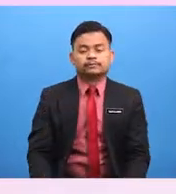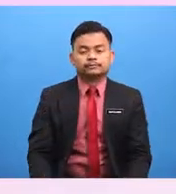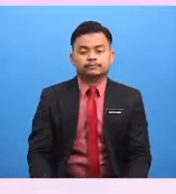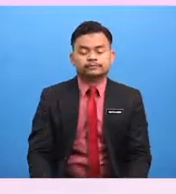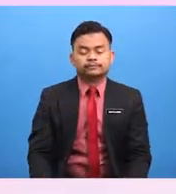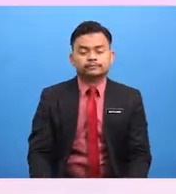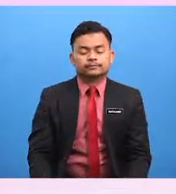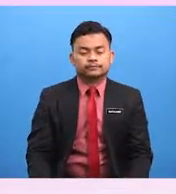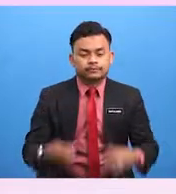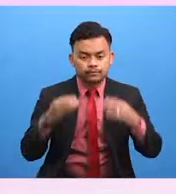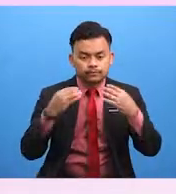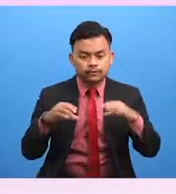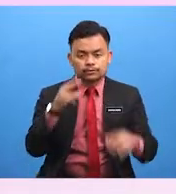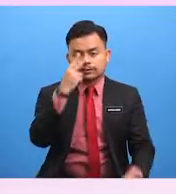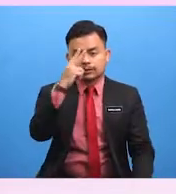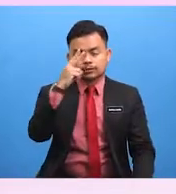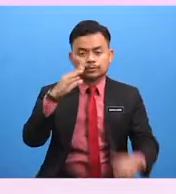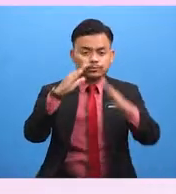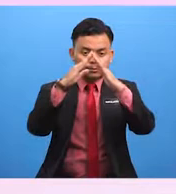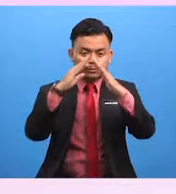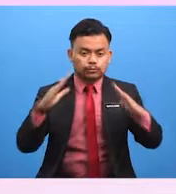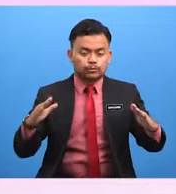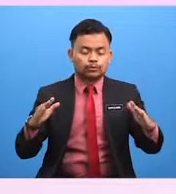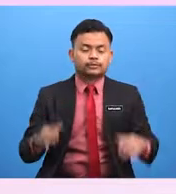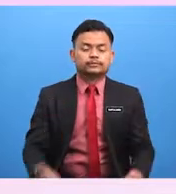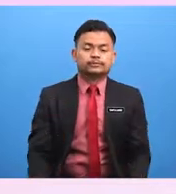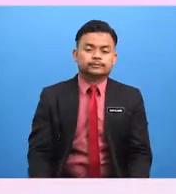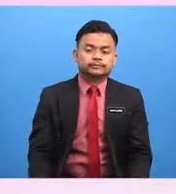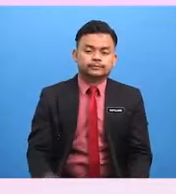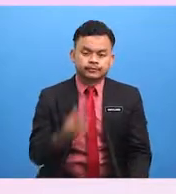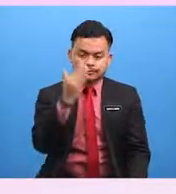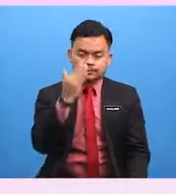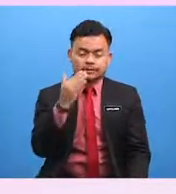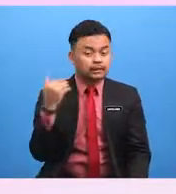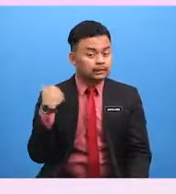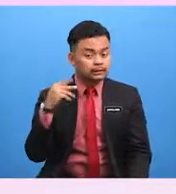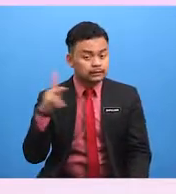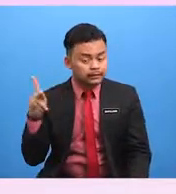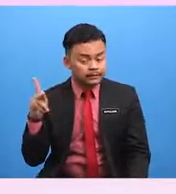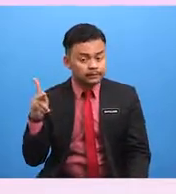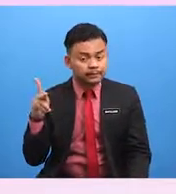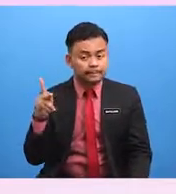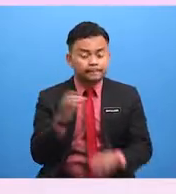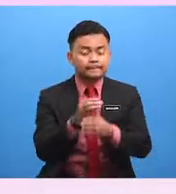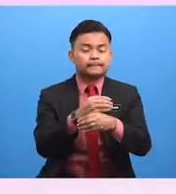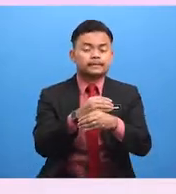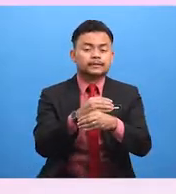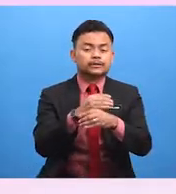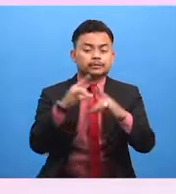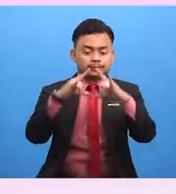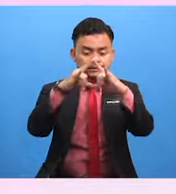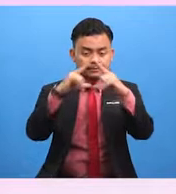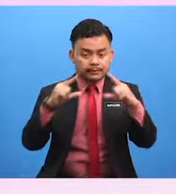Cuba kamu lihat bumbung rumah kamu. Adakah ia berbentuk prisma? Kenapa